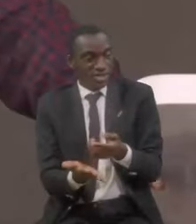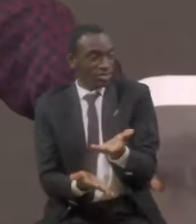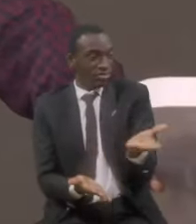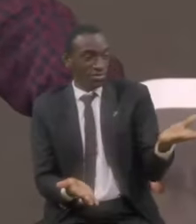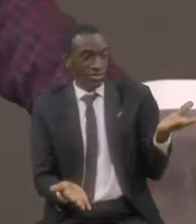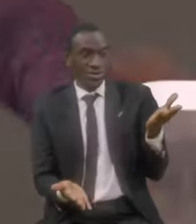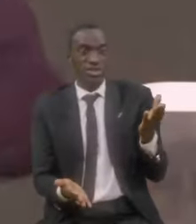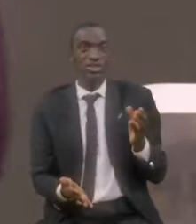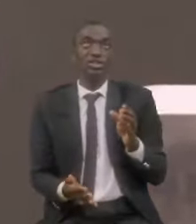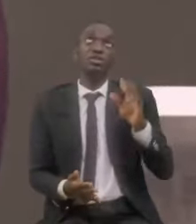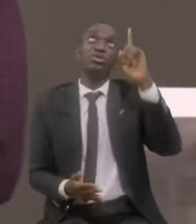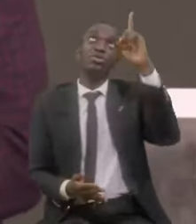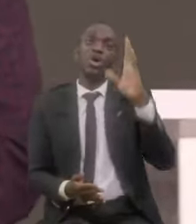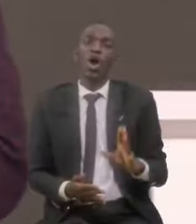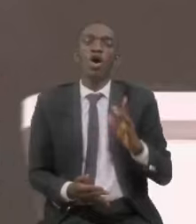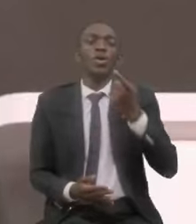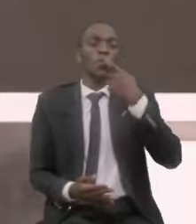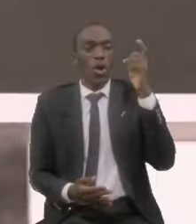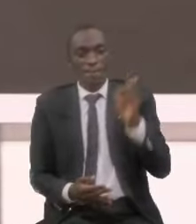a commandé au diable.